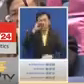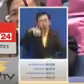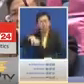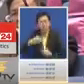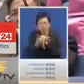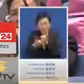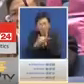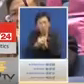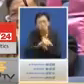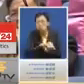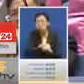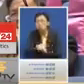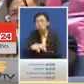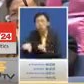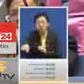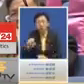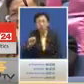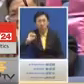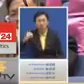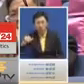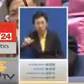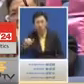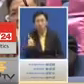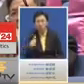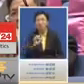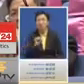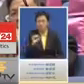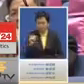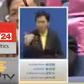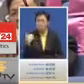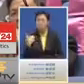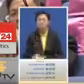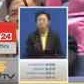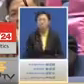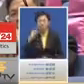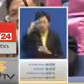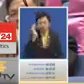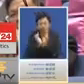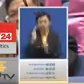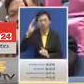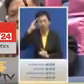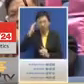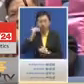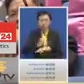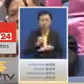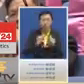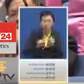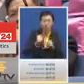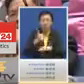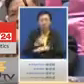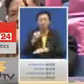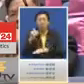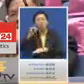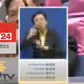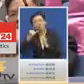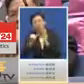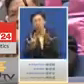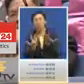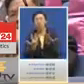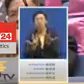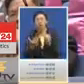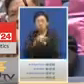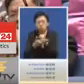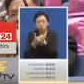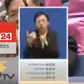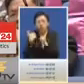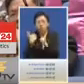ยาหมดสจ.ดีไม่ดีสส.ด้วยตำรวจทหารนายอำเภอผู้ว่าติดไม่ติด